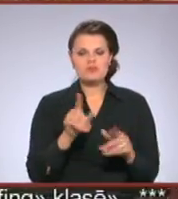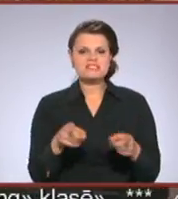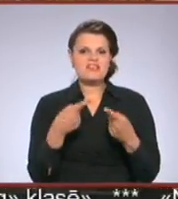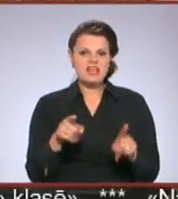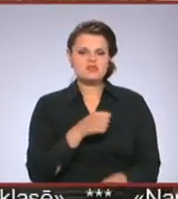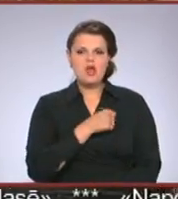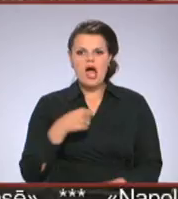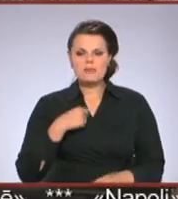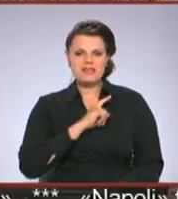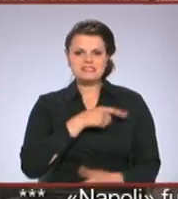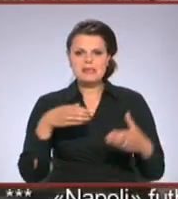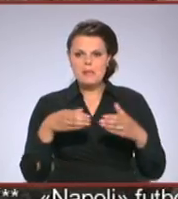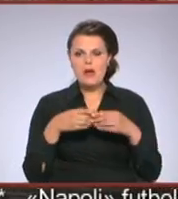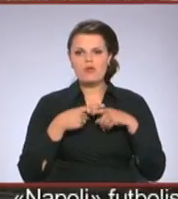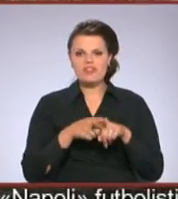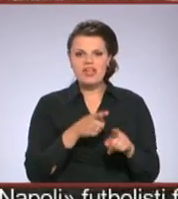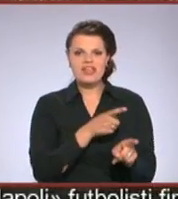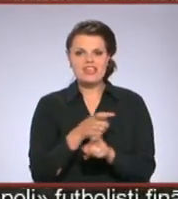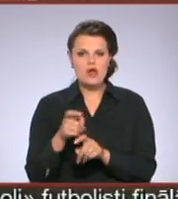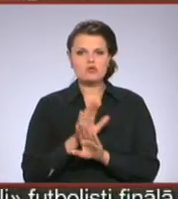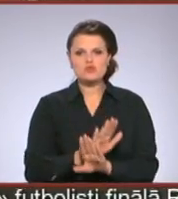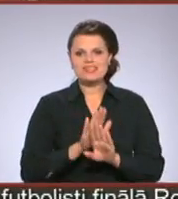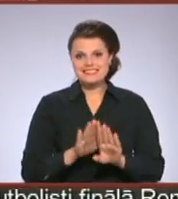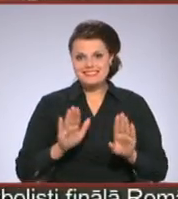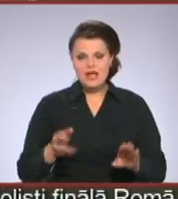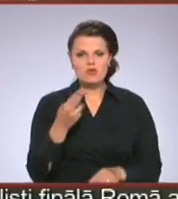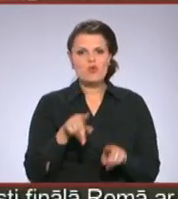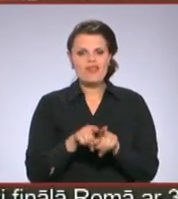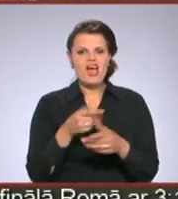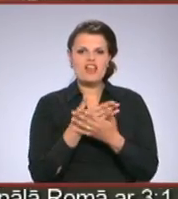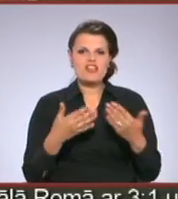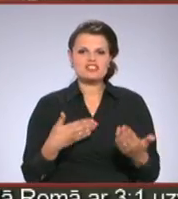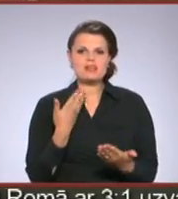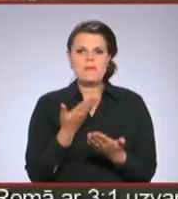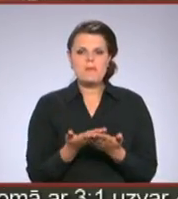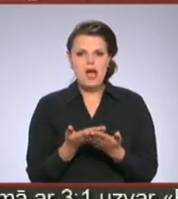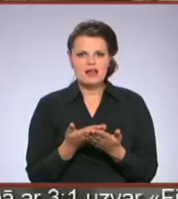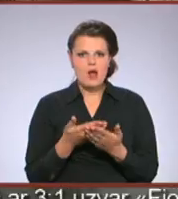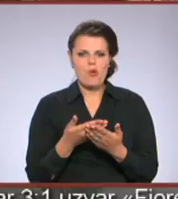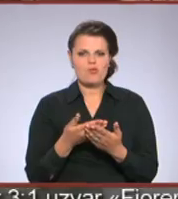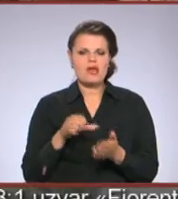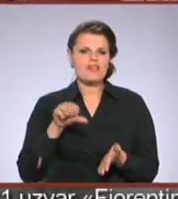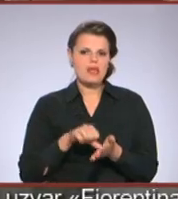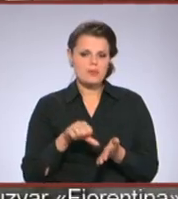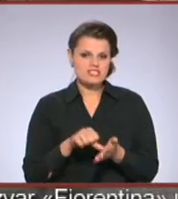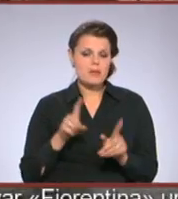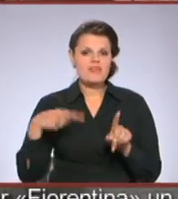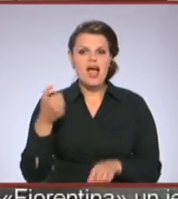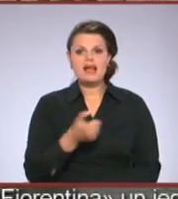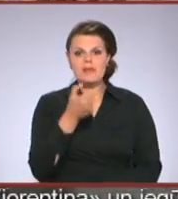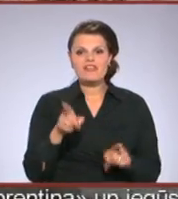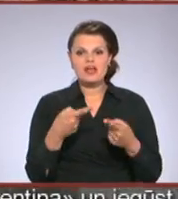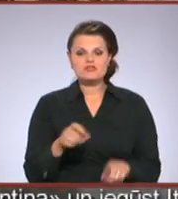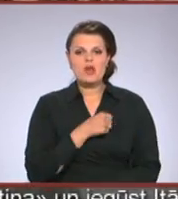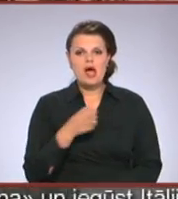Nacionālo bruņoto spēku tehnikas ieroču un ekipējumu izstādi, kā arī dažādiem paraugu demonstrējumiem. Nākamgad Nacionālo bruņoto